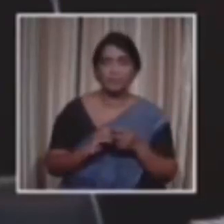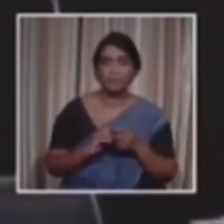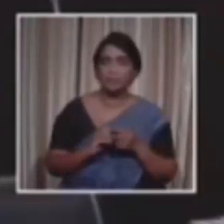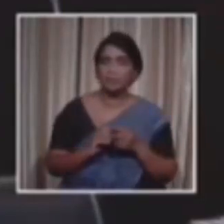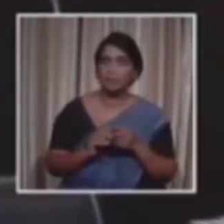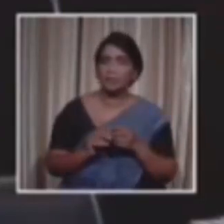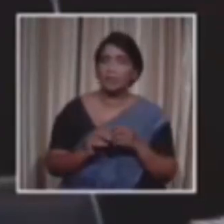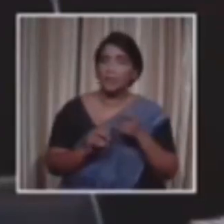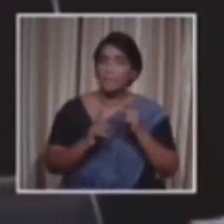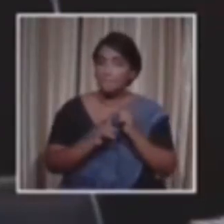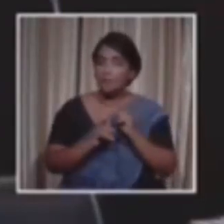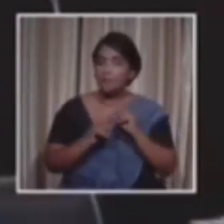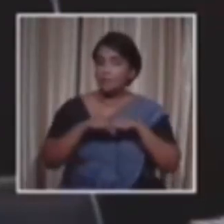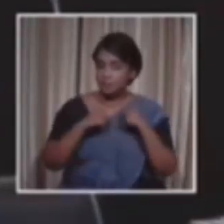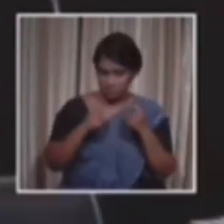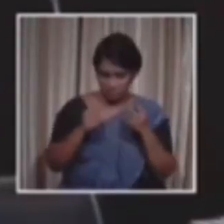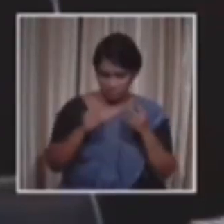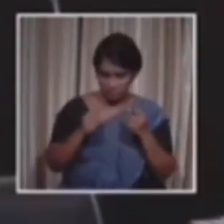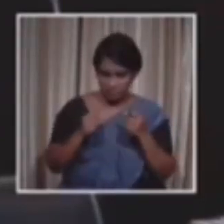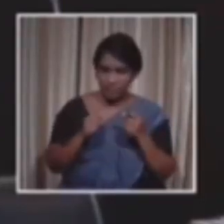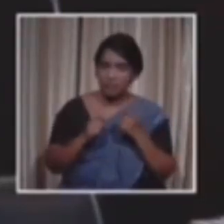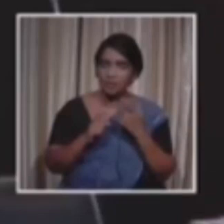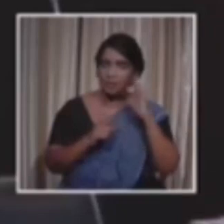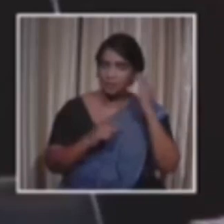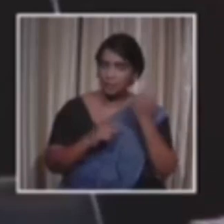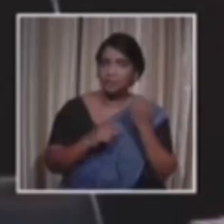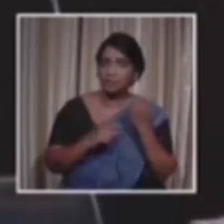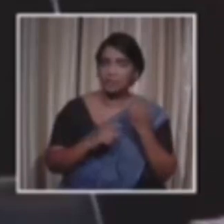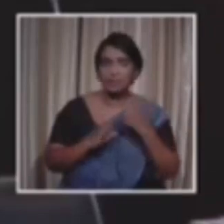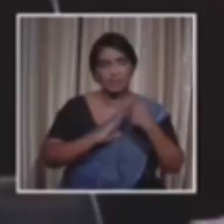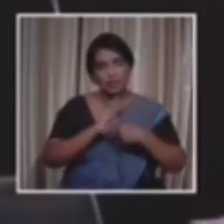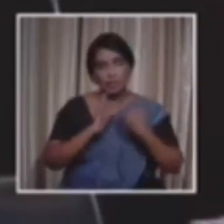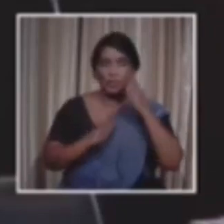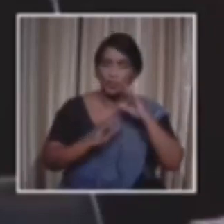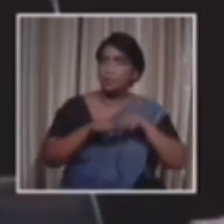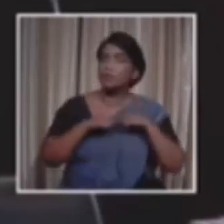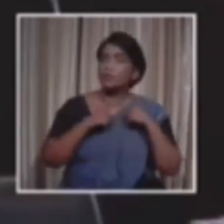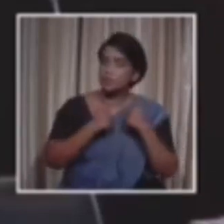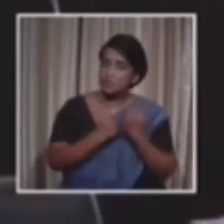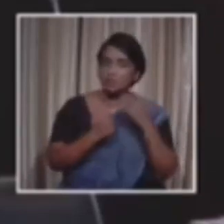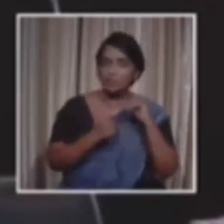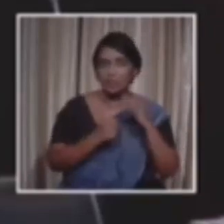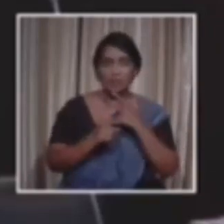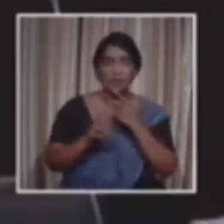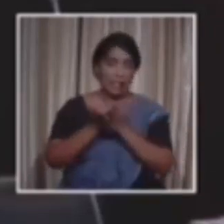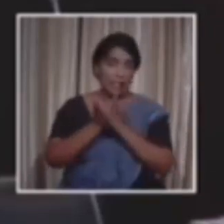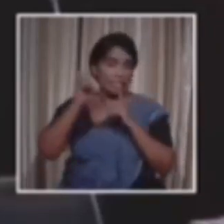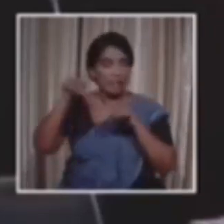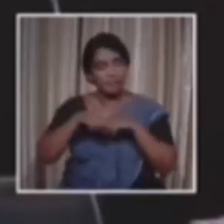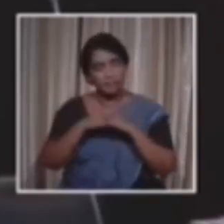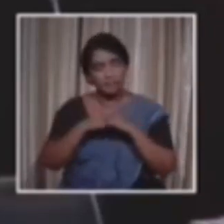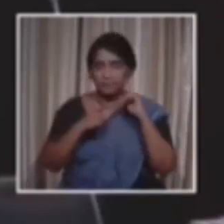இந்தியாவிலிருந்து வருகின்ற நிறுவனமாக இருக்கலாம், அத்தானி குழுமமாக இருக்கலாம், யாராக இருந்தாலும் இங்கு போடுகின்ற போது அதிலே ஒரு பகுதியை,